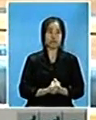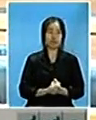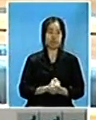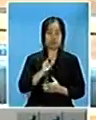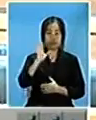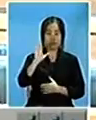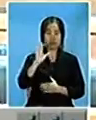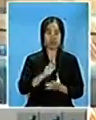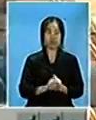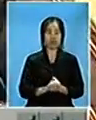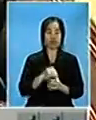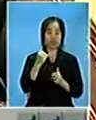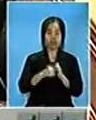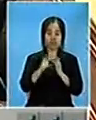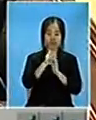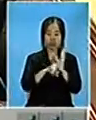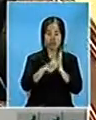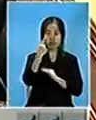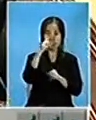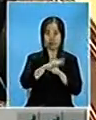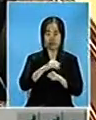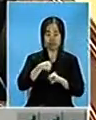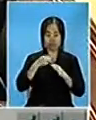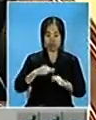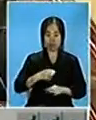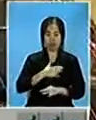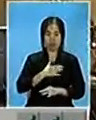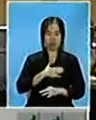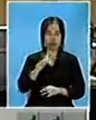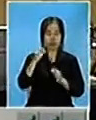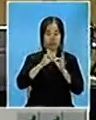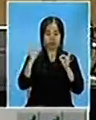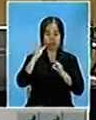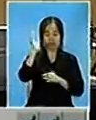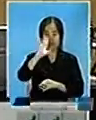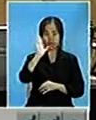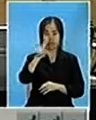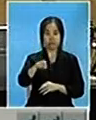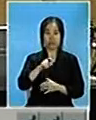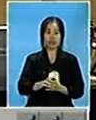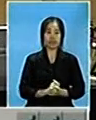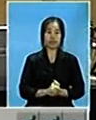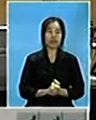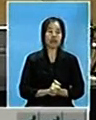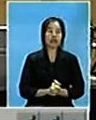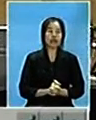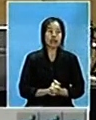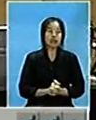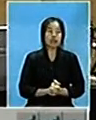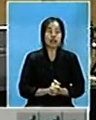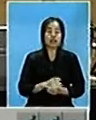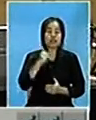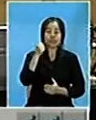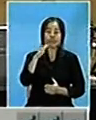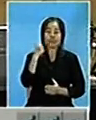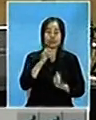ต่ข้อบังคับพอเดี๋ยวผมจะไม่ได้ใช้ท่านไม่ต้องอภิปรายประกอบแล้วครับเดี๋ยวท่านก็ไม่ได้นะครับท่าน